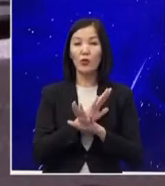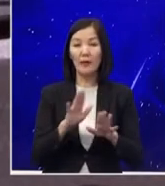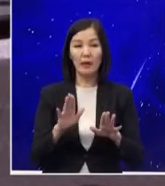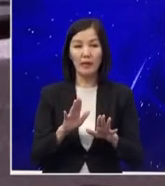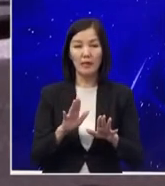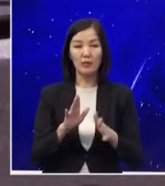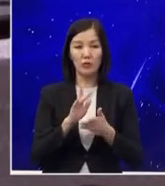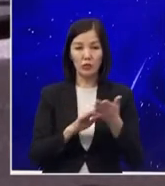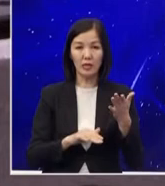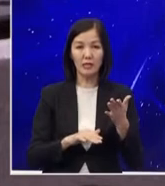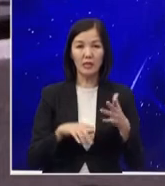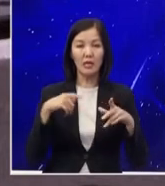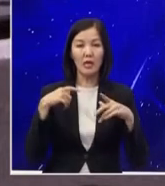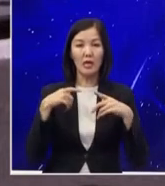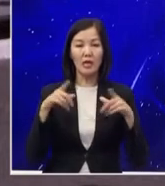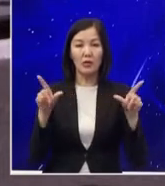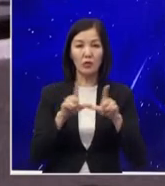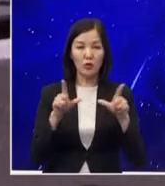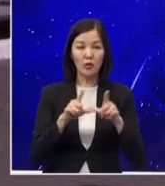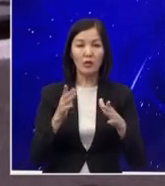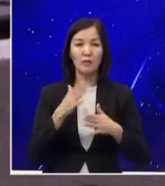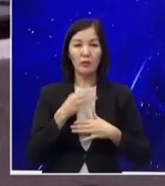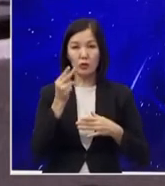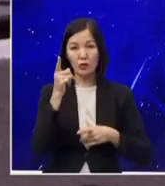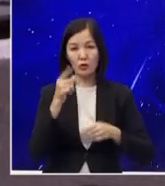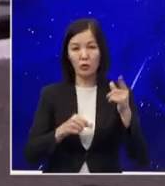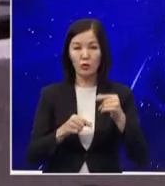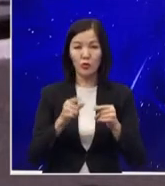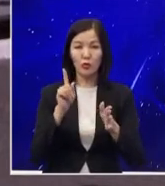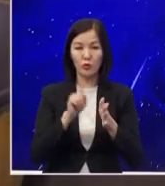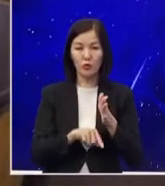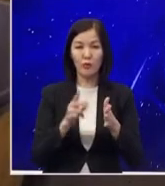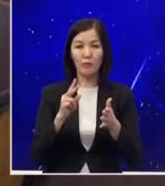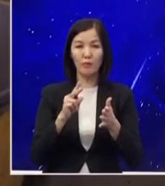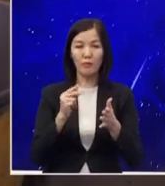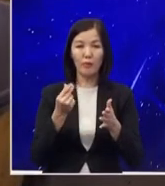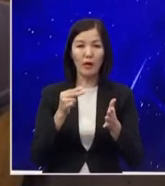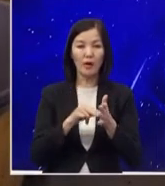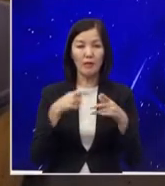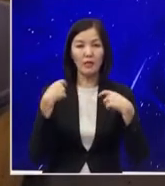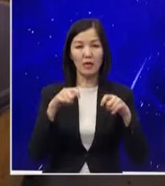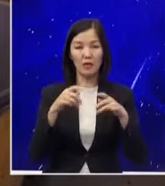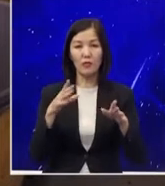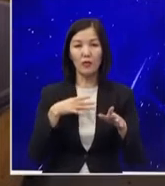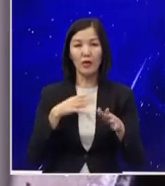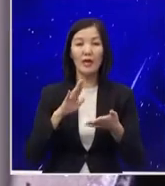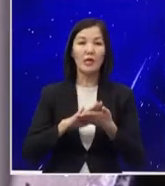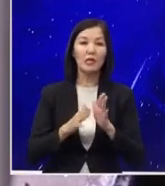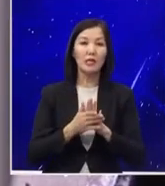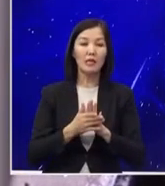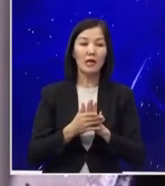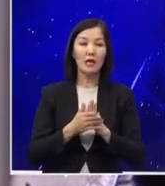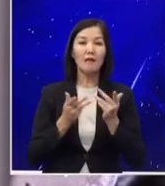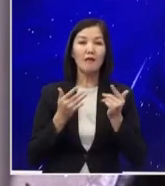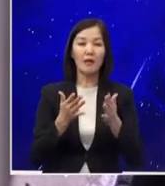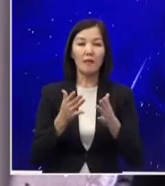жасауда. Сауда дүкендерінде біздің өнімдер төмен бағамен сатылуда. Несие алған кәсіпкерлер шарттағы талап бойынша тауар